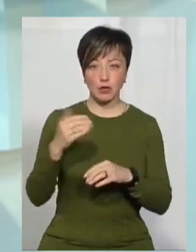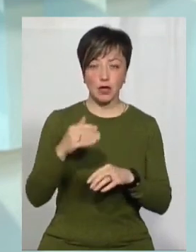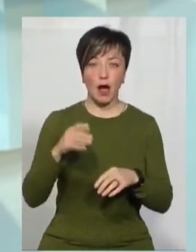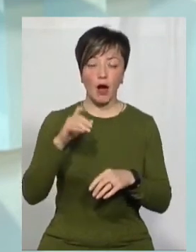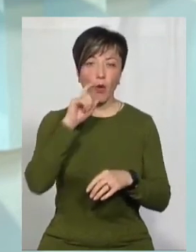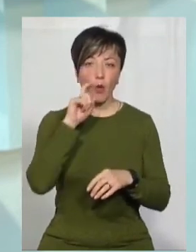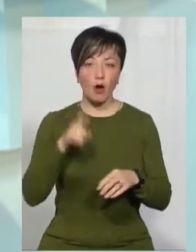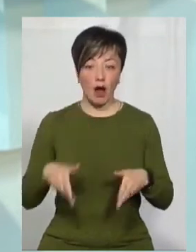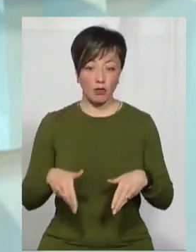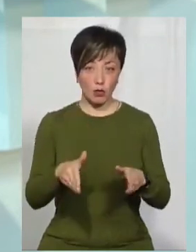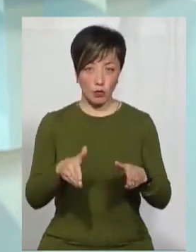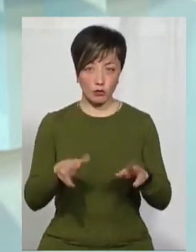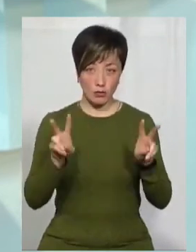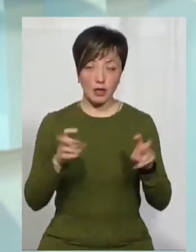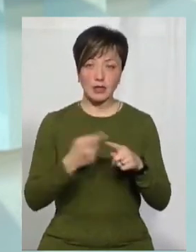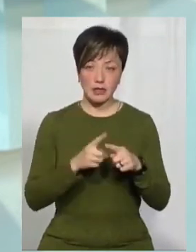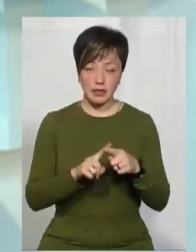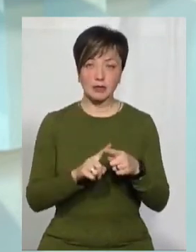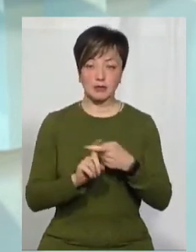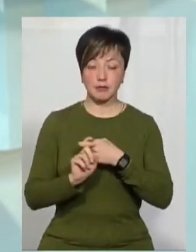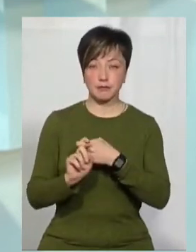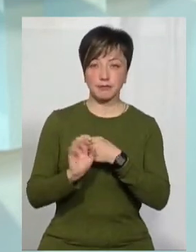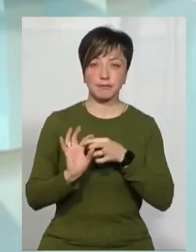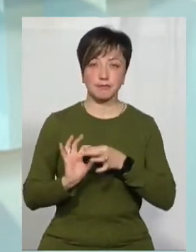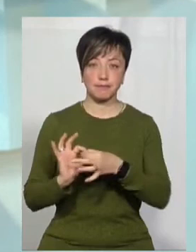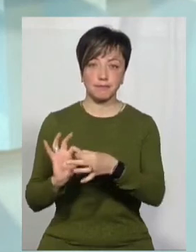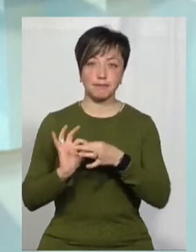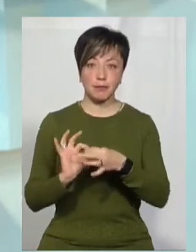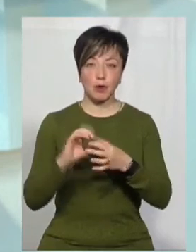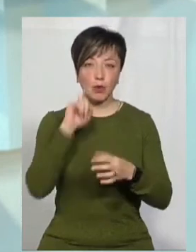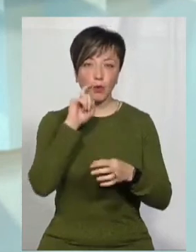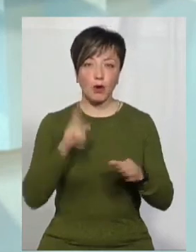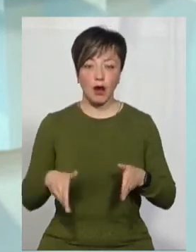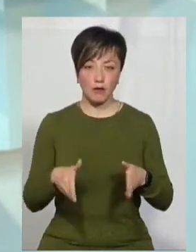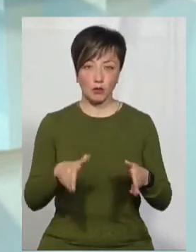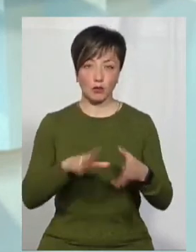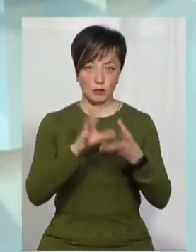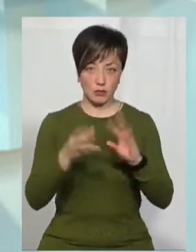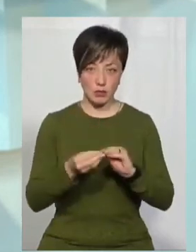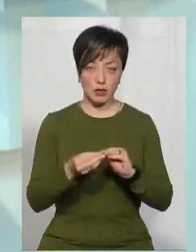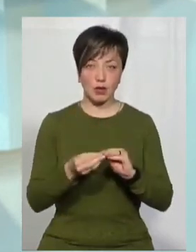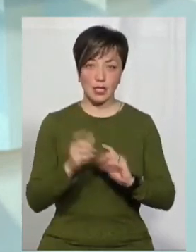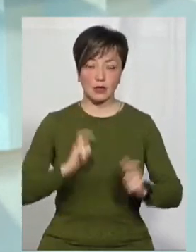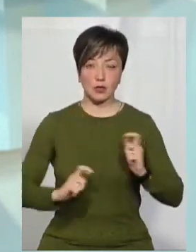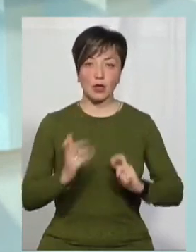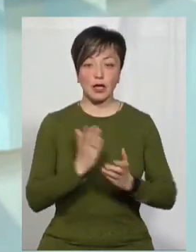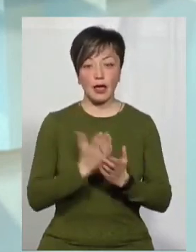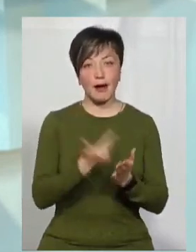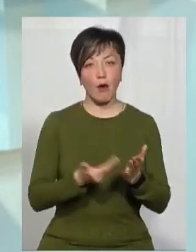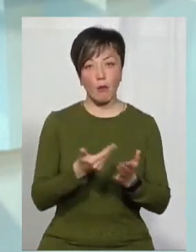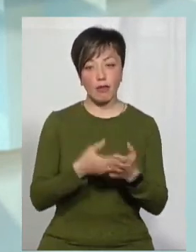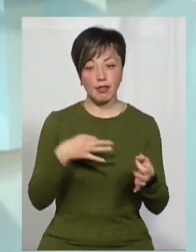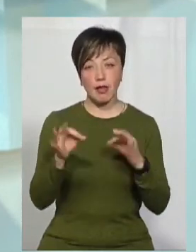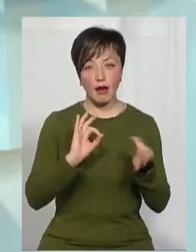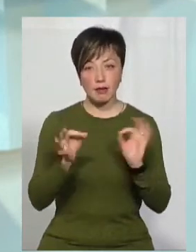це організація, яка досить тісно працює, якби, з Укравтодору глобально. Да? І є певні рекомендації. Да? Вони не